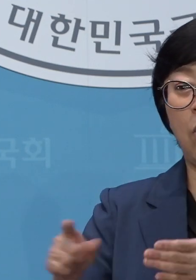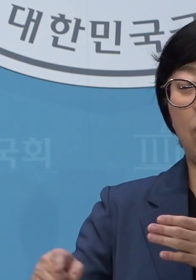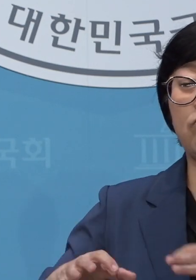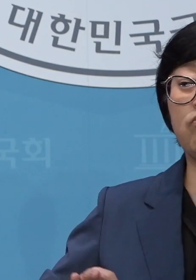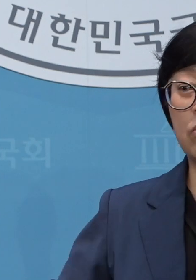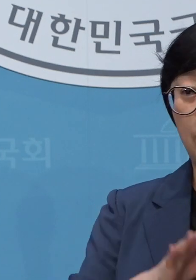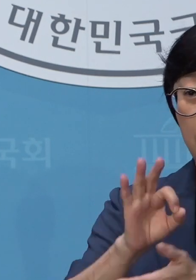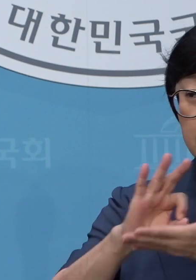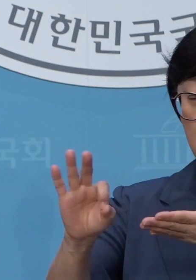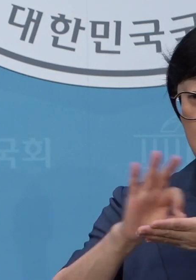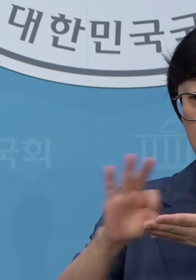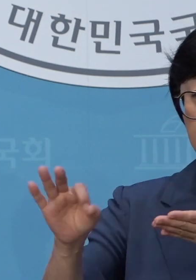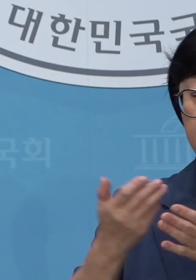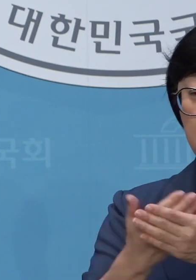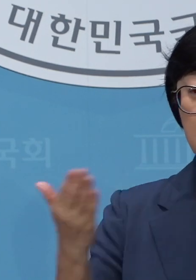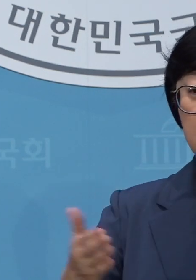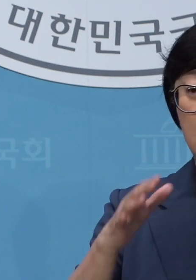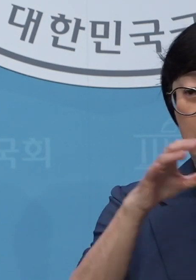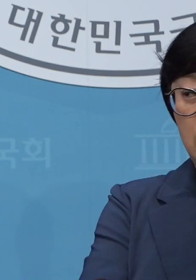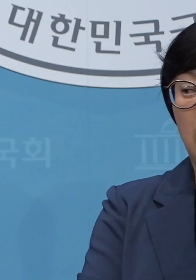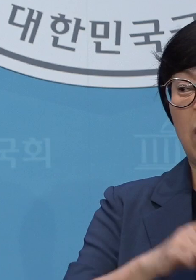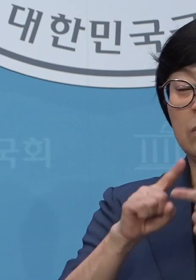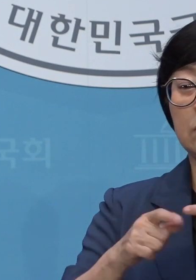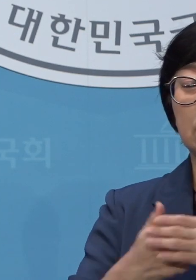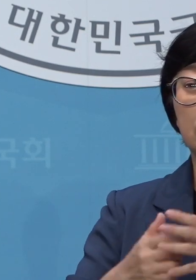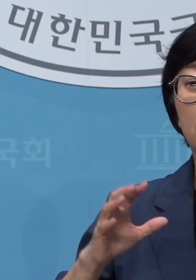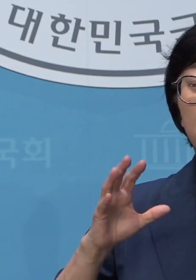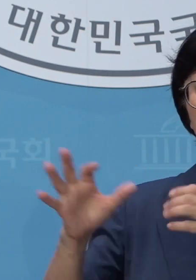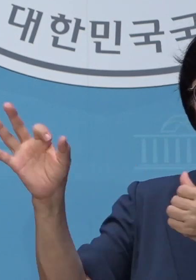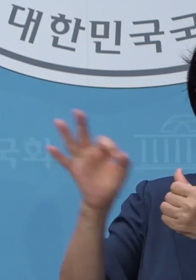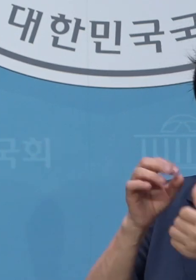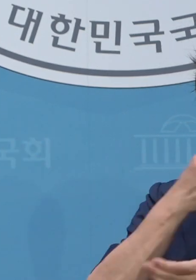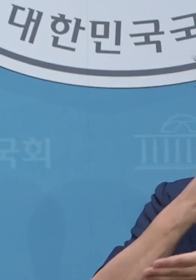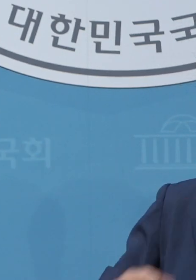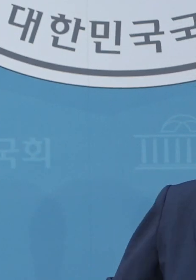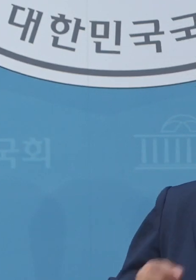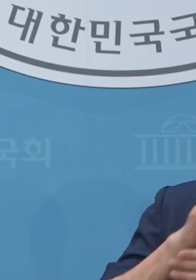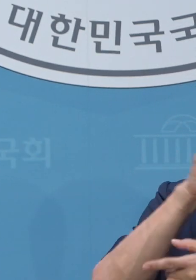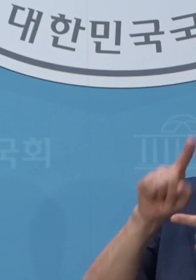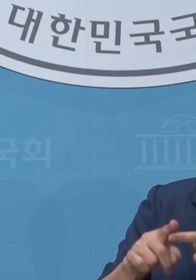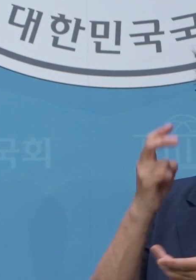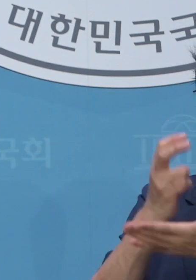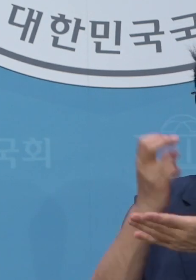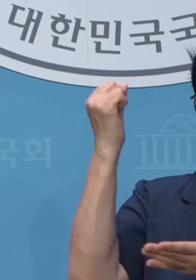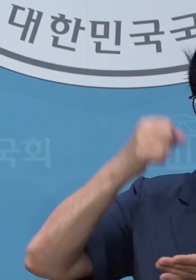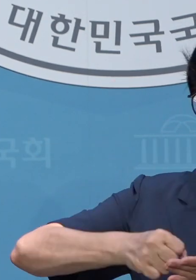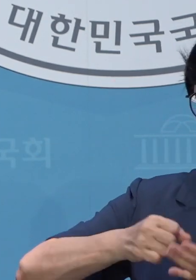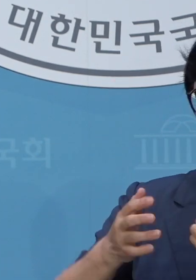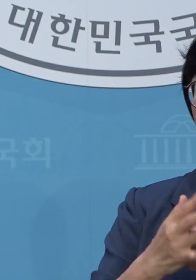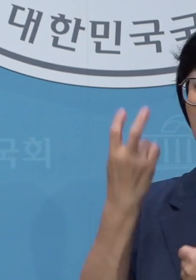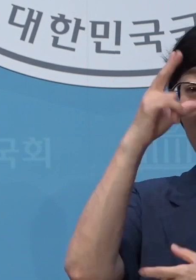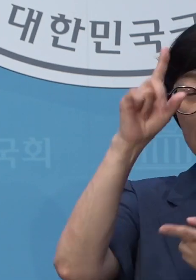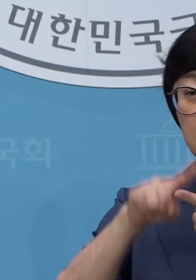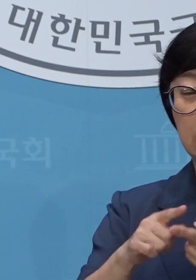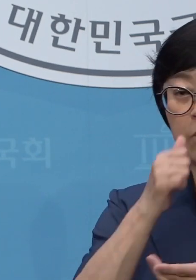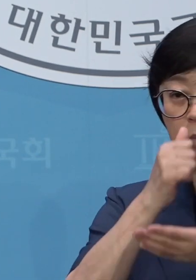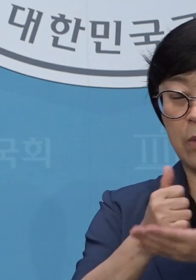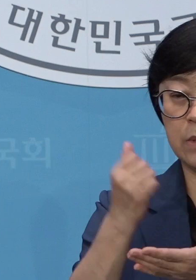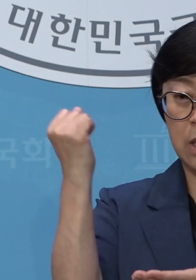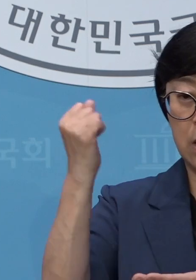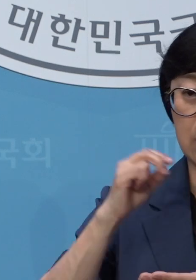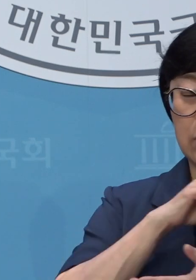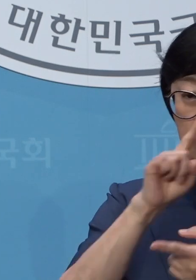등 업무상 횡령과 국고손실죄 위반 의혹을 받고 있습니다. 검찰이 범죄 의혹에서